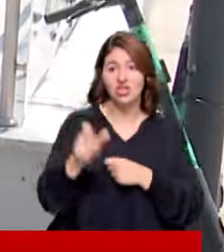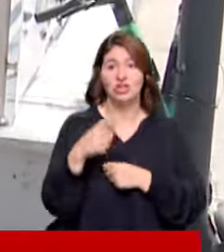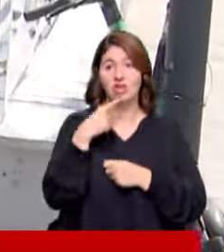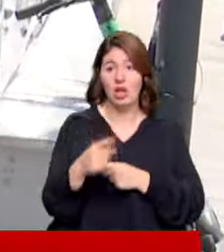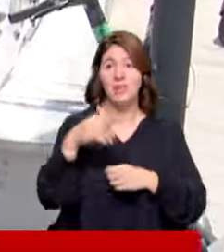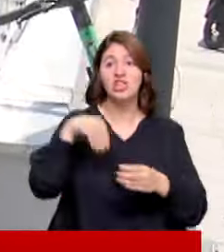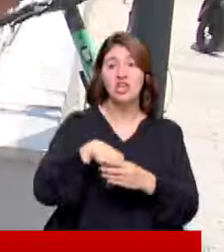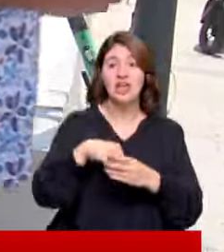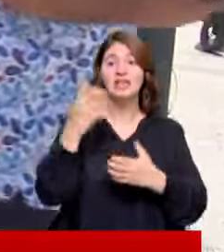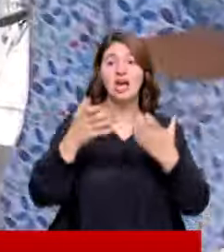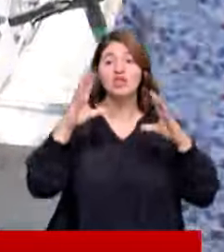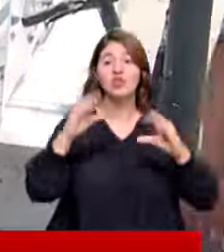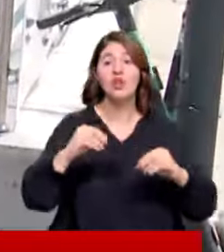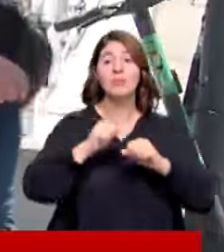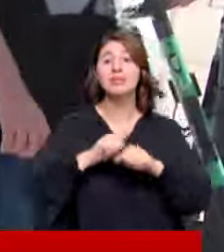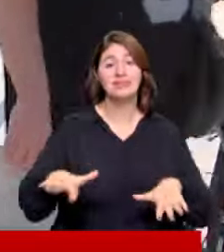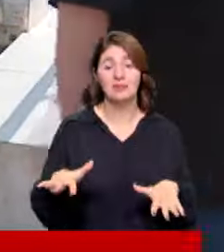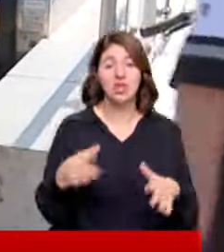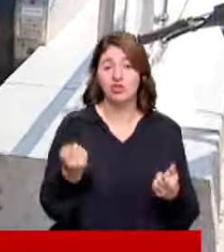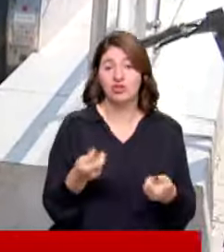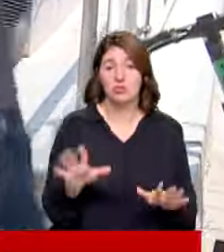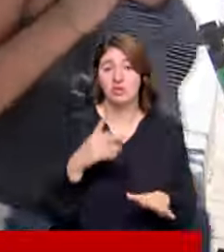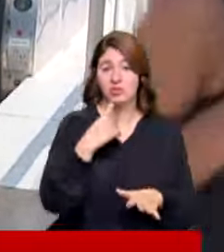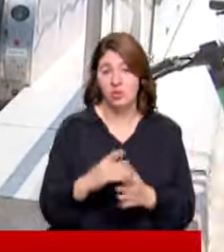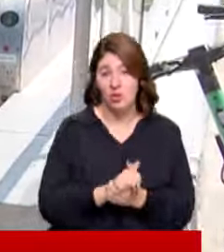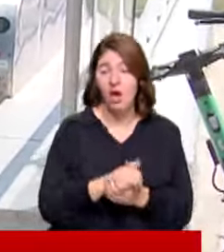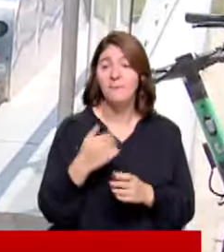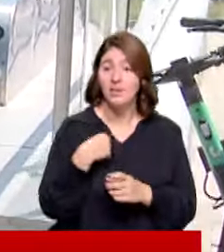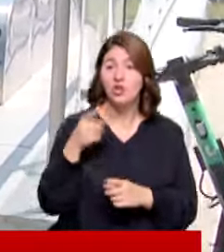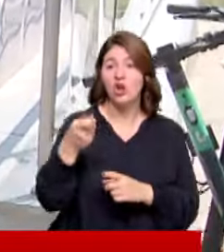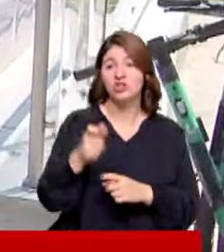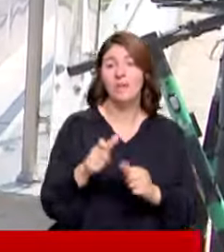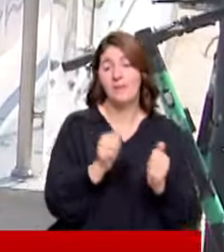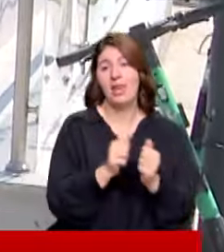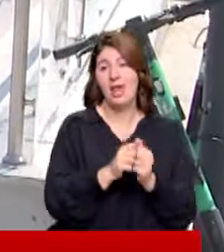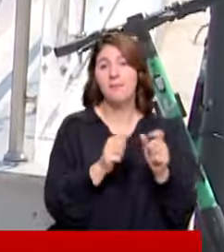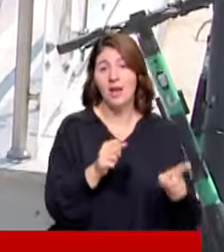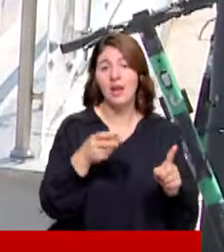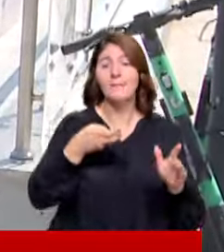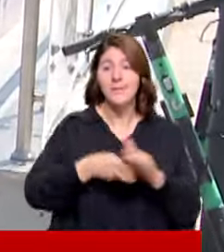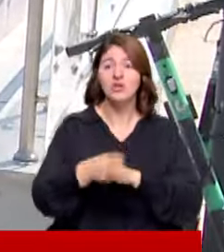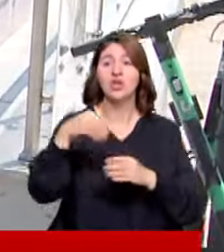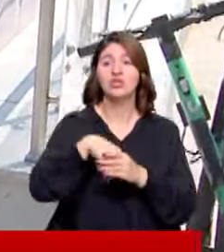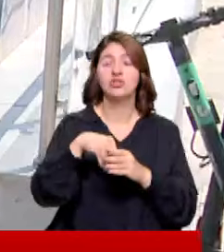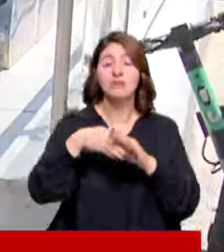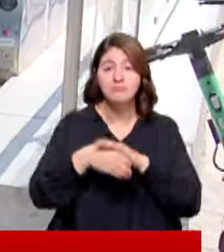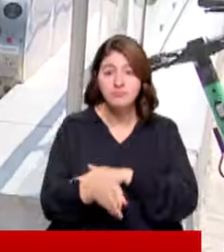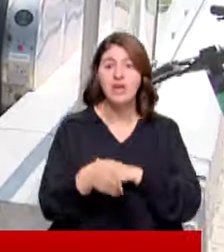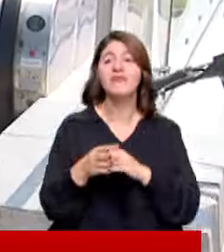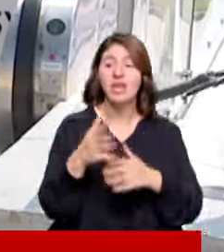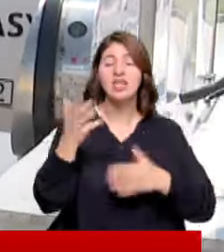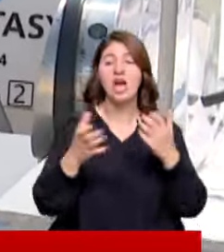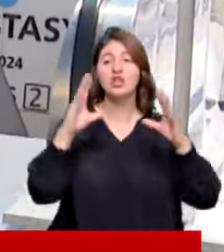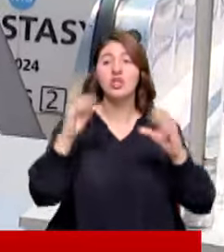iddiası içerideki yangın söndürme sisteminin çalışmadığı yönünde. Biz de o işçilerle birlikte metronun içerisine girdik ve